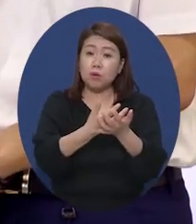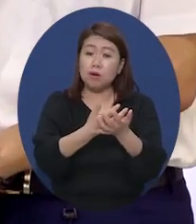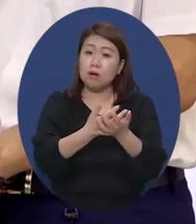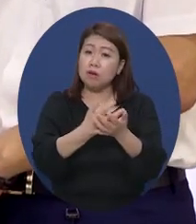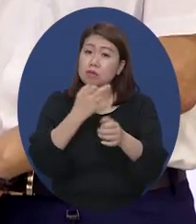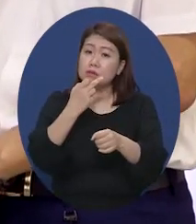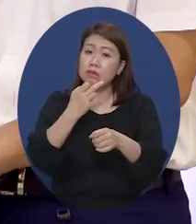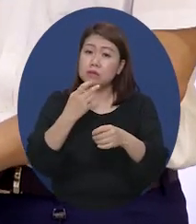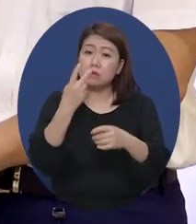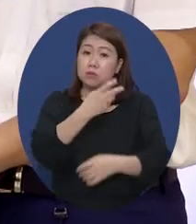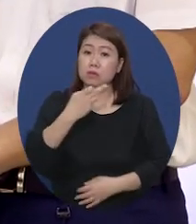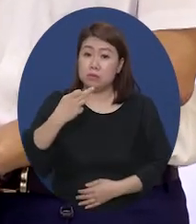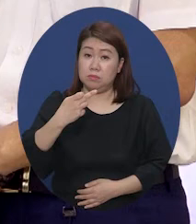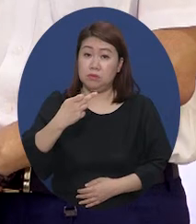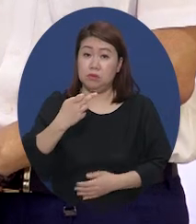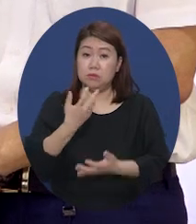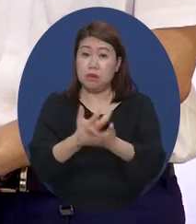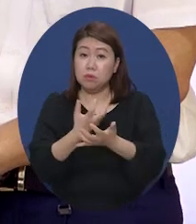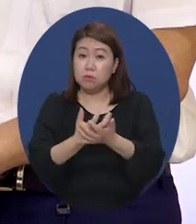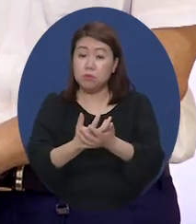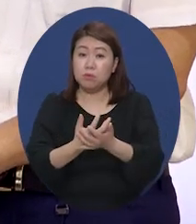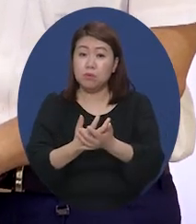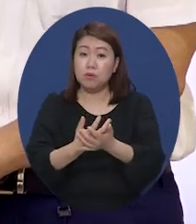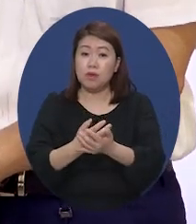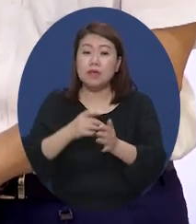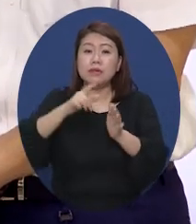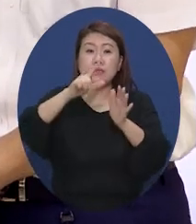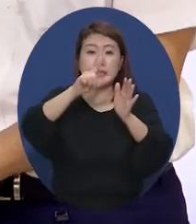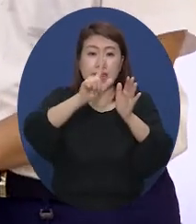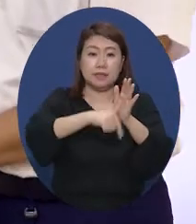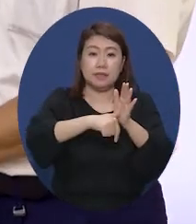약 12년 자료인데 제가 자료를 뒤져보니까 지금